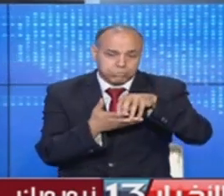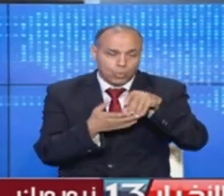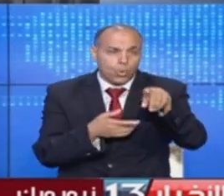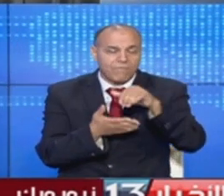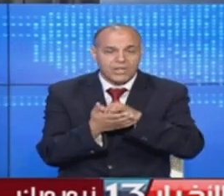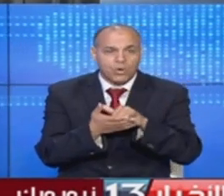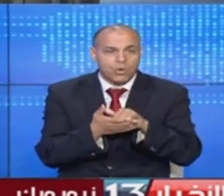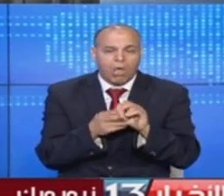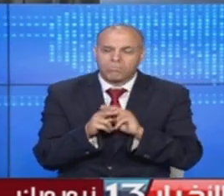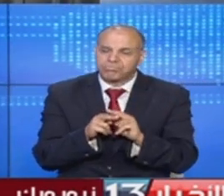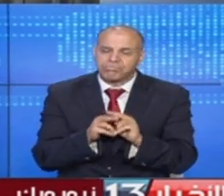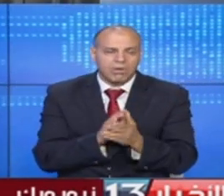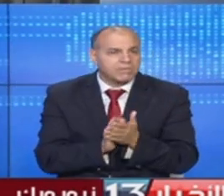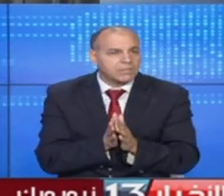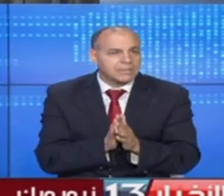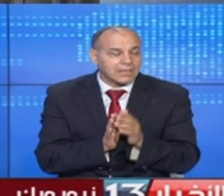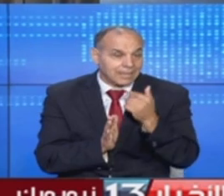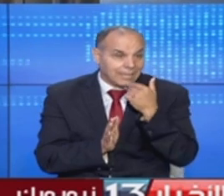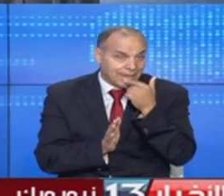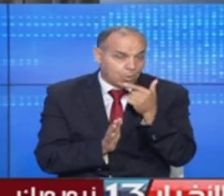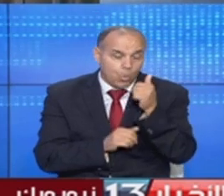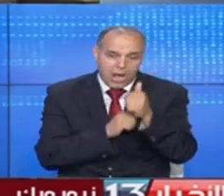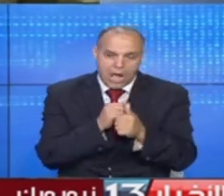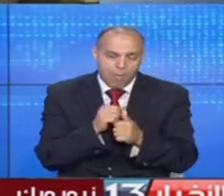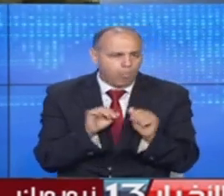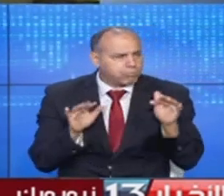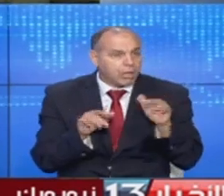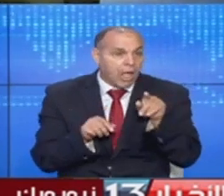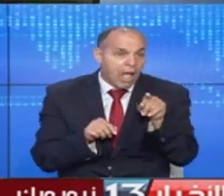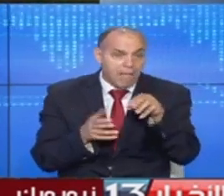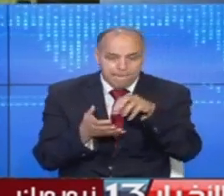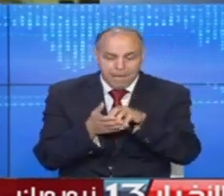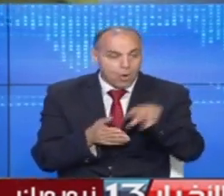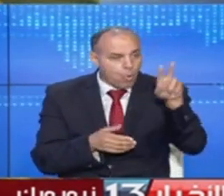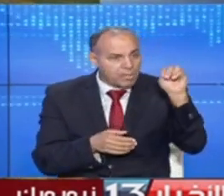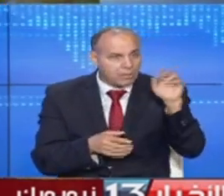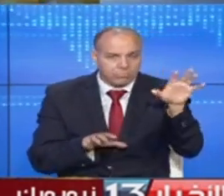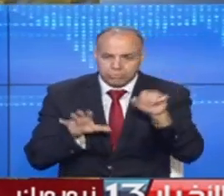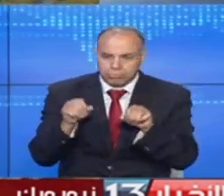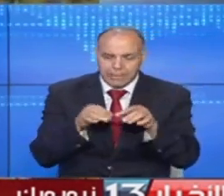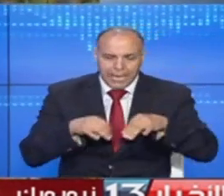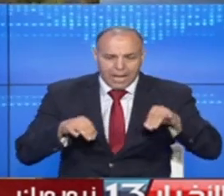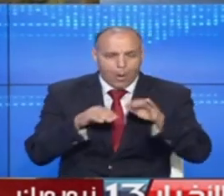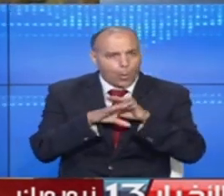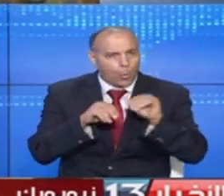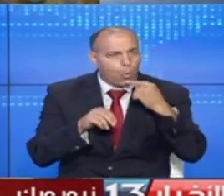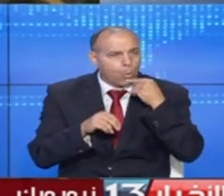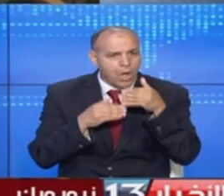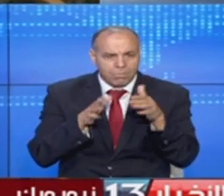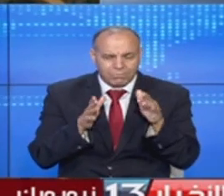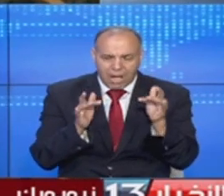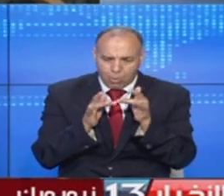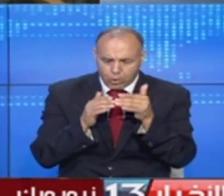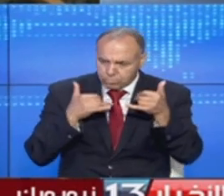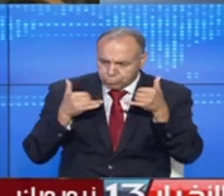في نيويورك خاليه اذا ما قورنت بكل عام ففي هذا المقر الاممي تستضيف قاعه هادئه قمه افتراضيه